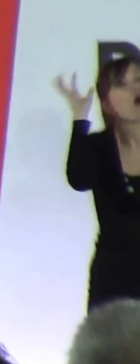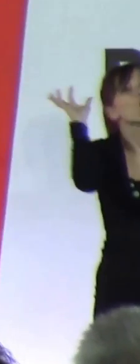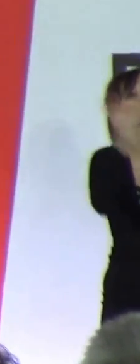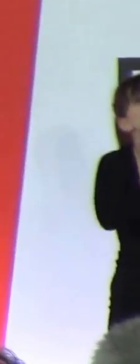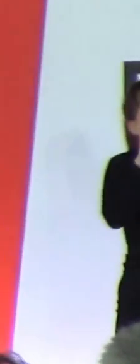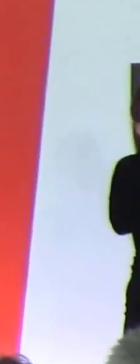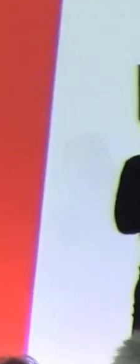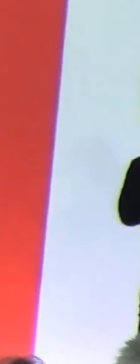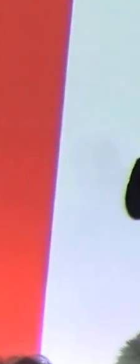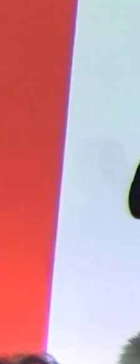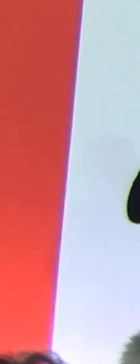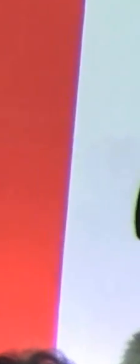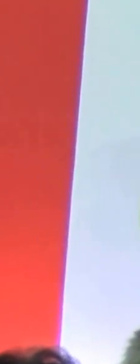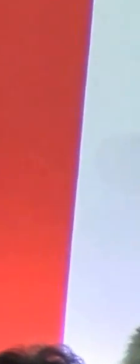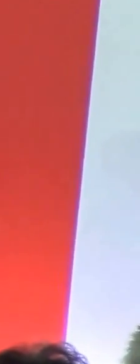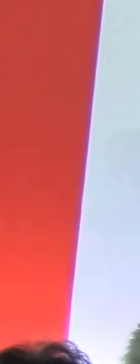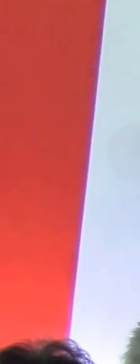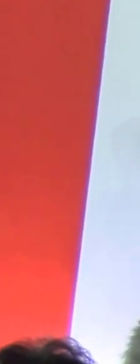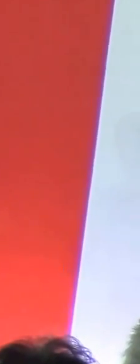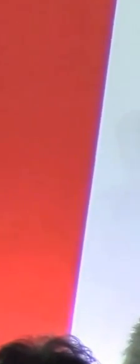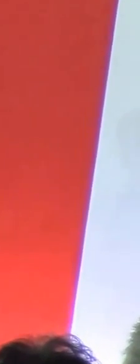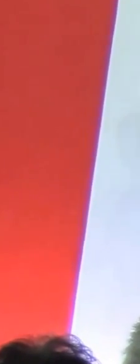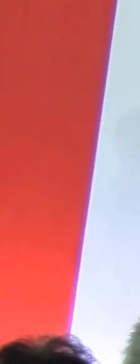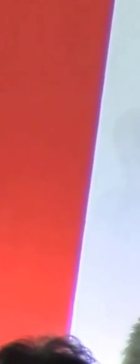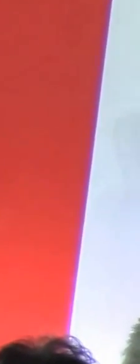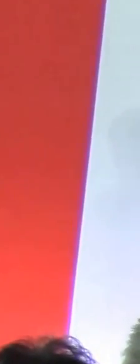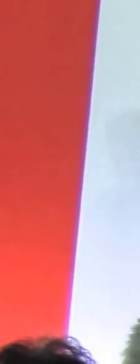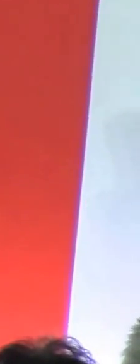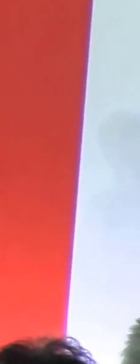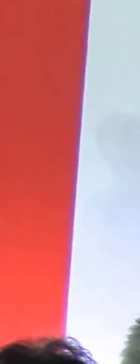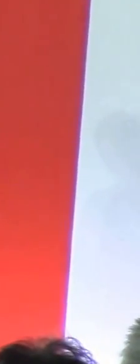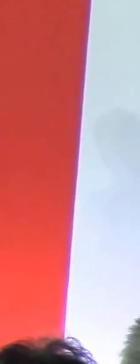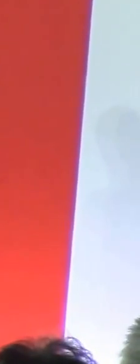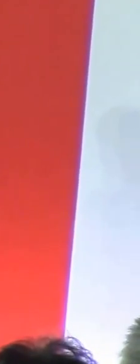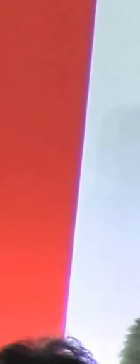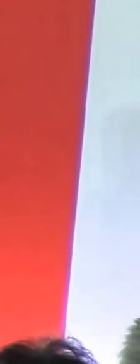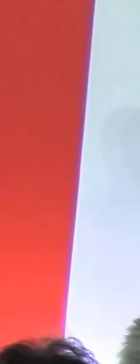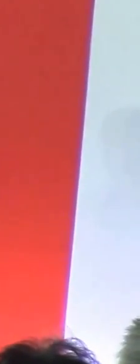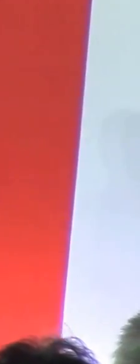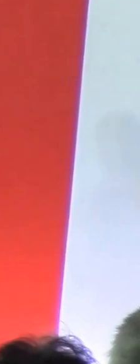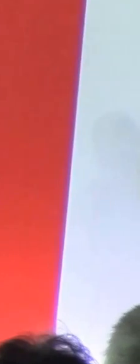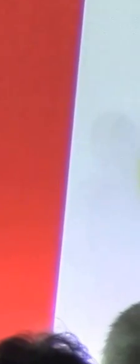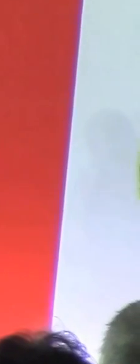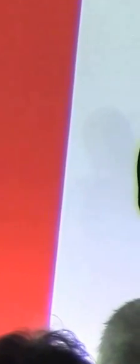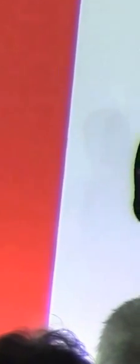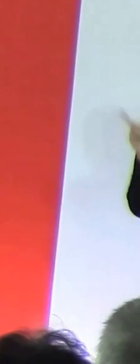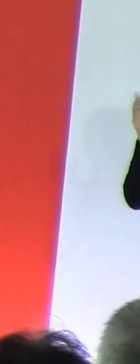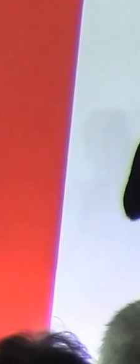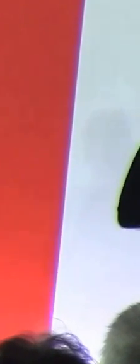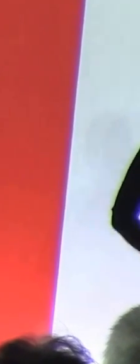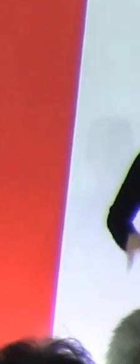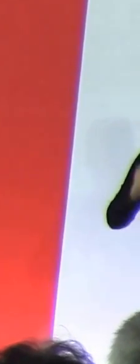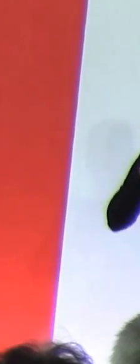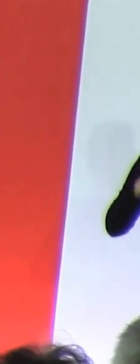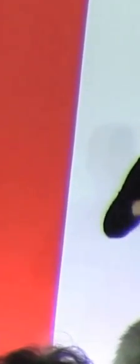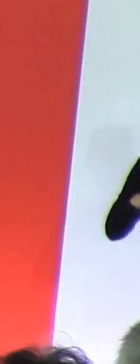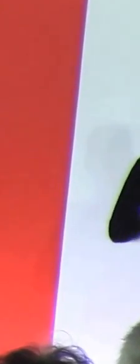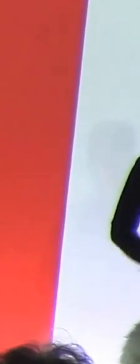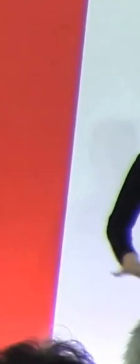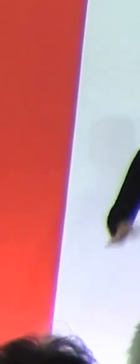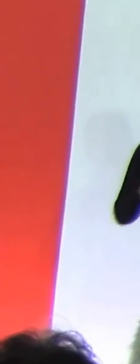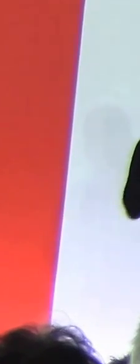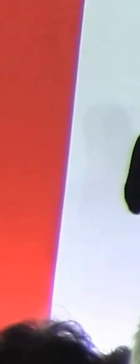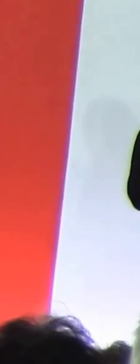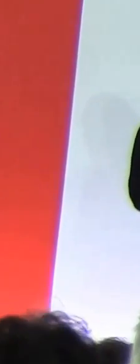περιουσίες και να απειληθούν ζωές. Γιατί βλέπετε, δεν μπόρεσε να δημιουργήσει